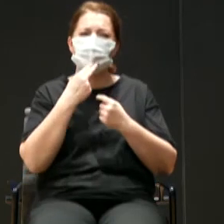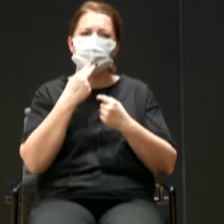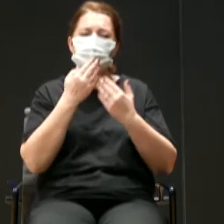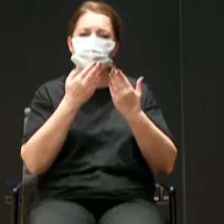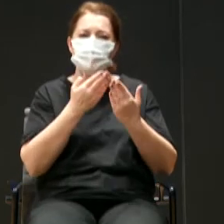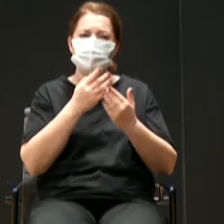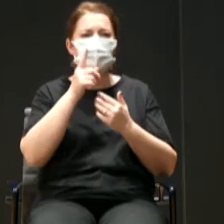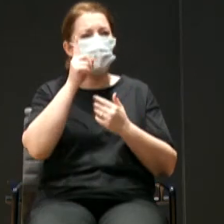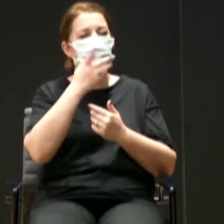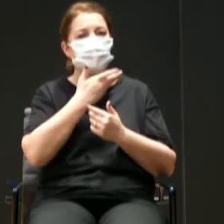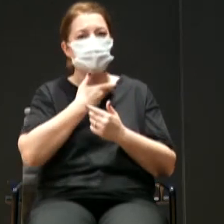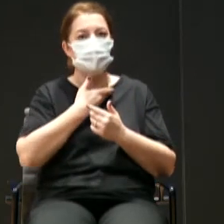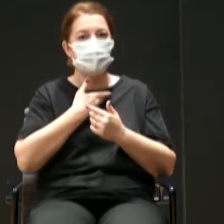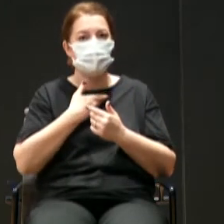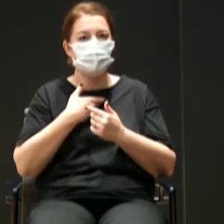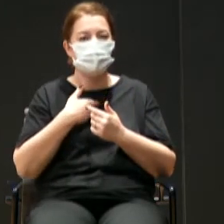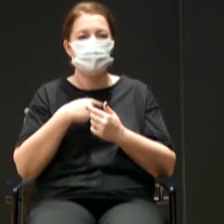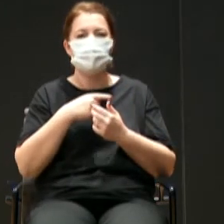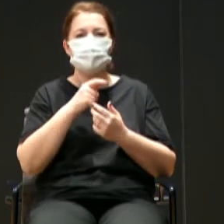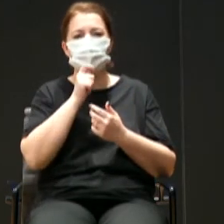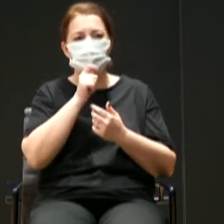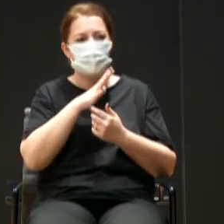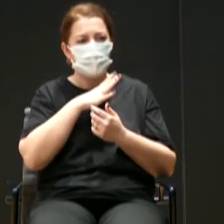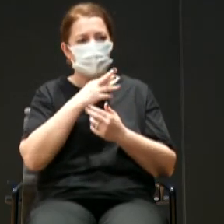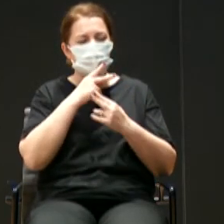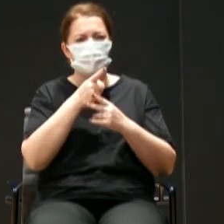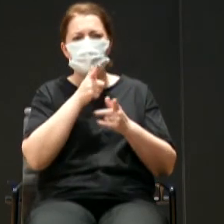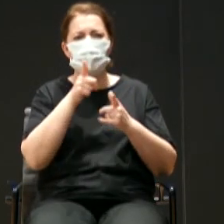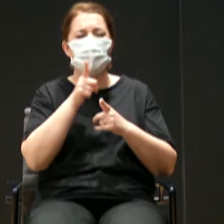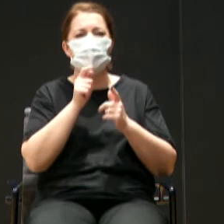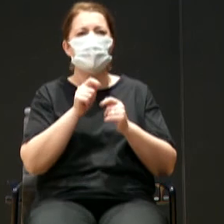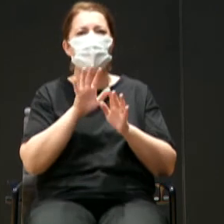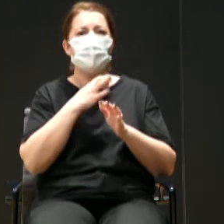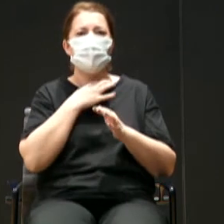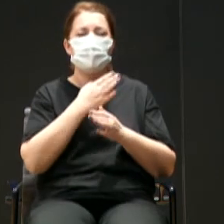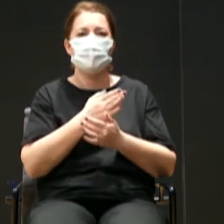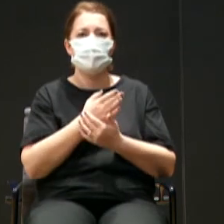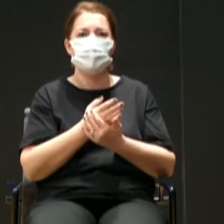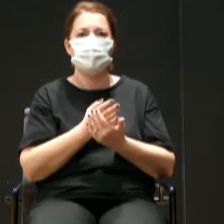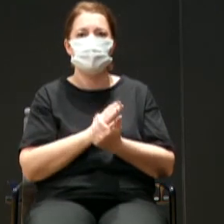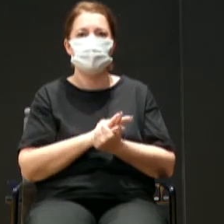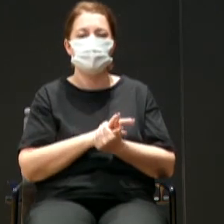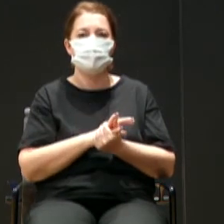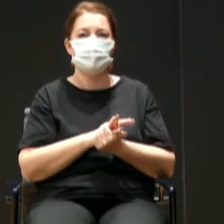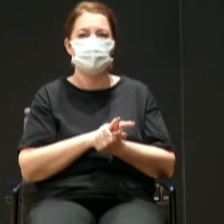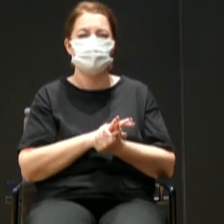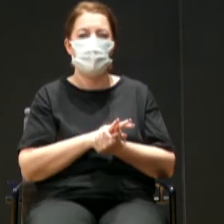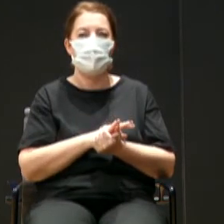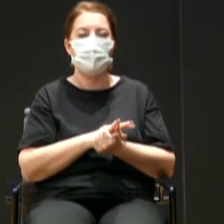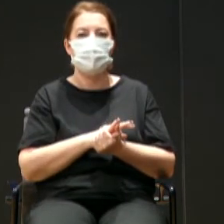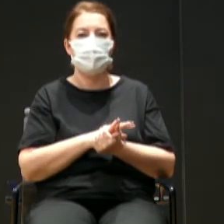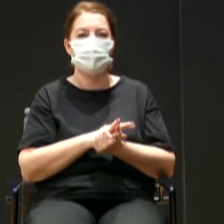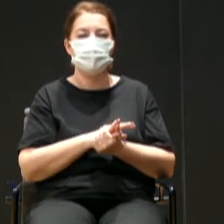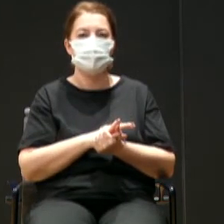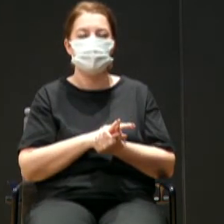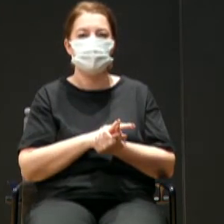Rukiye Hanım Allah'ınızı severseniz mikrofon var. Rukiye Hanım, Mülayim Bey'den sonra size söz vereceğim. Ama yapmayın bak bir şey söyleyeceğim. Mülayim